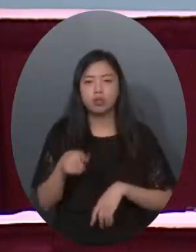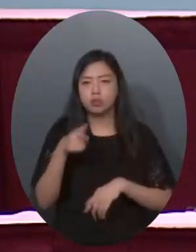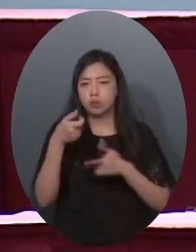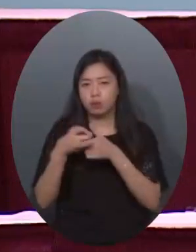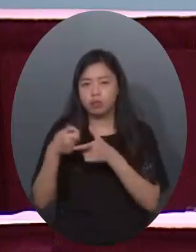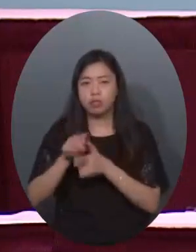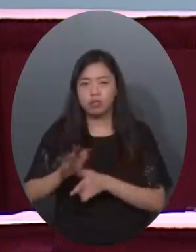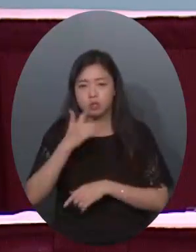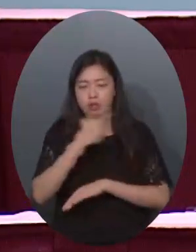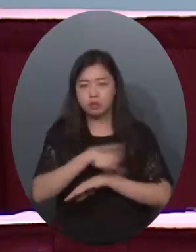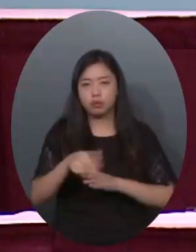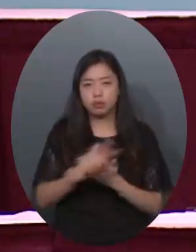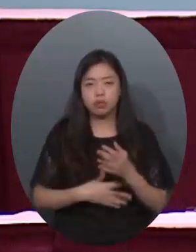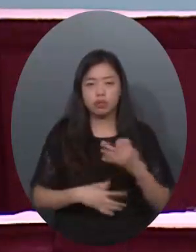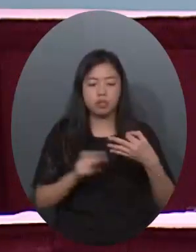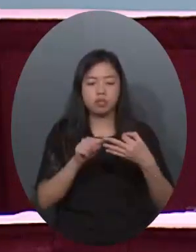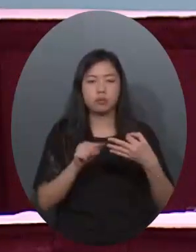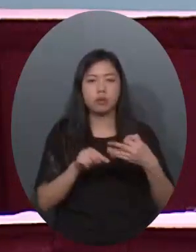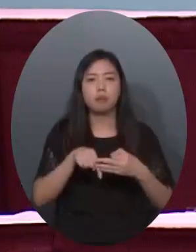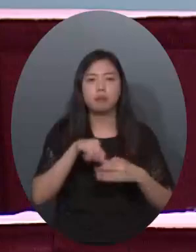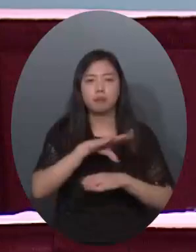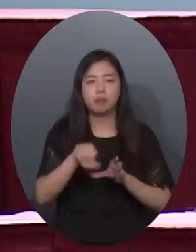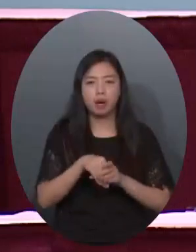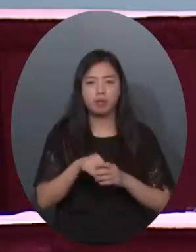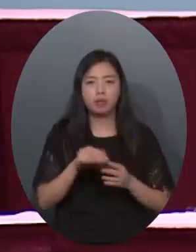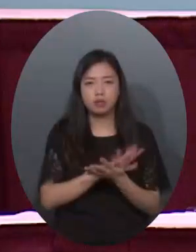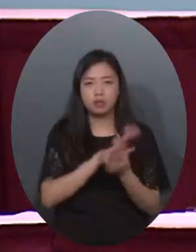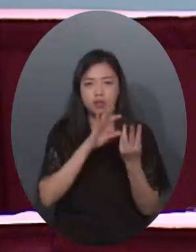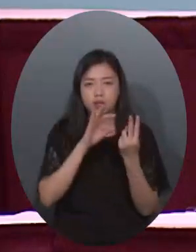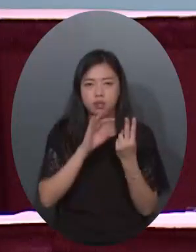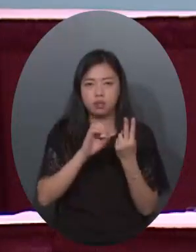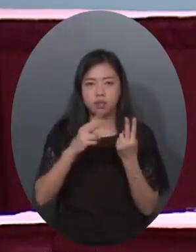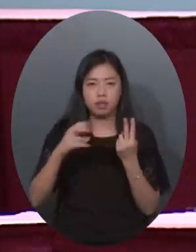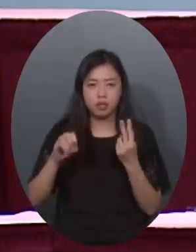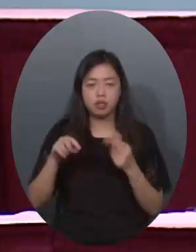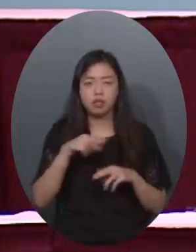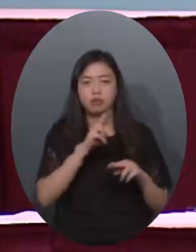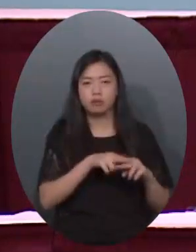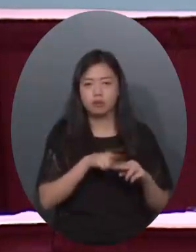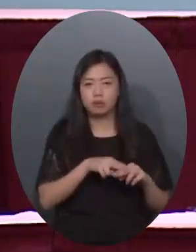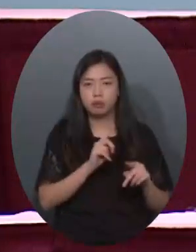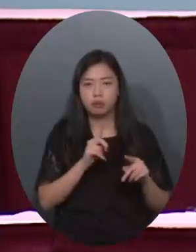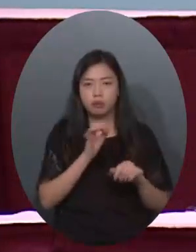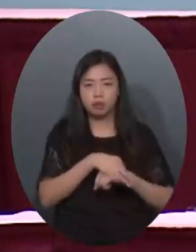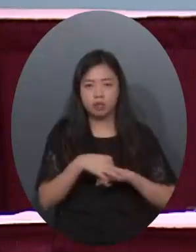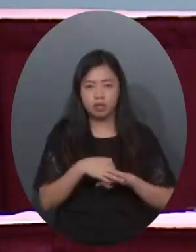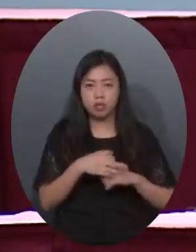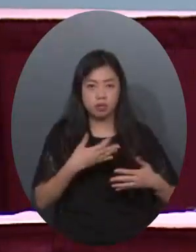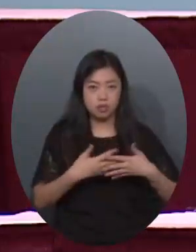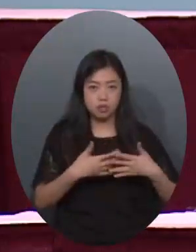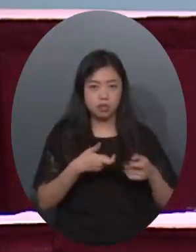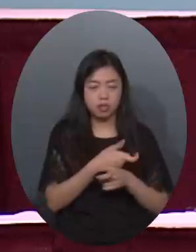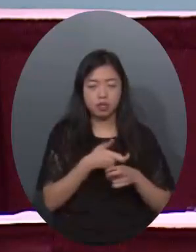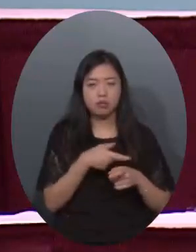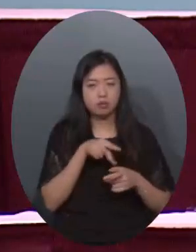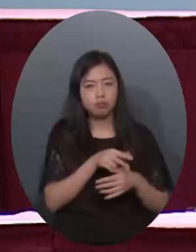策略三大支柱之一。在2020年，我們的內地及國際業務取得良好